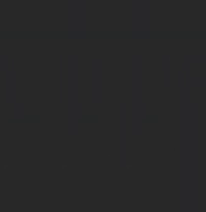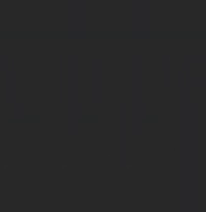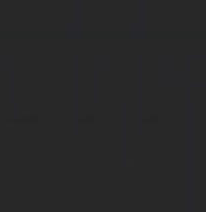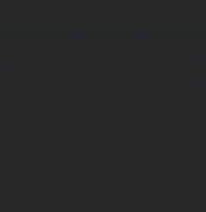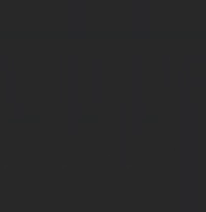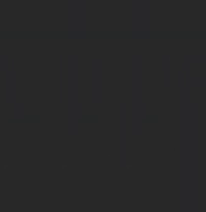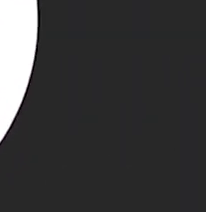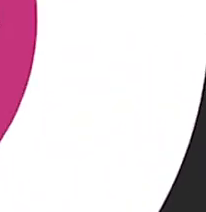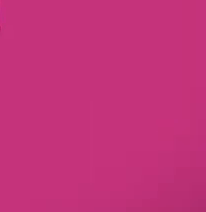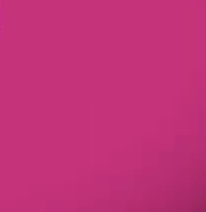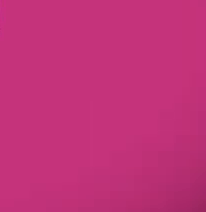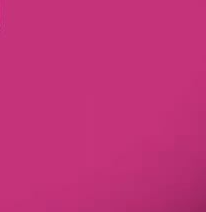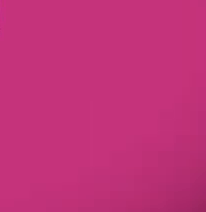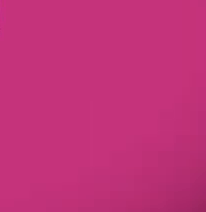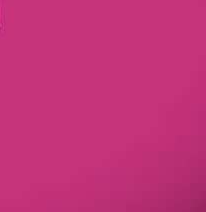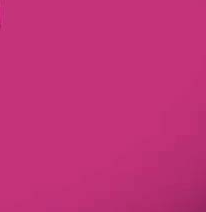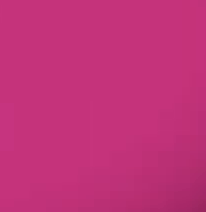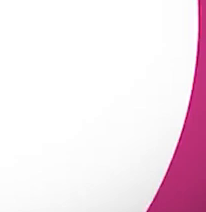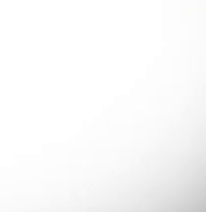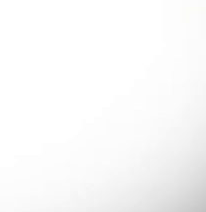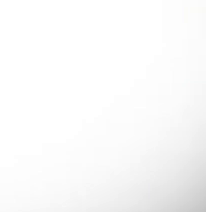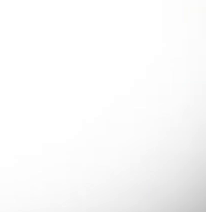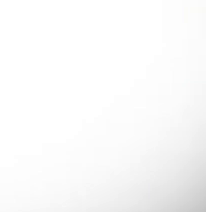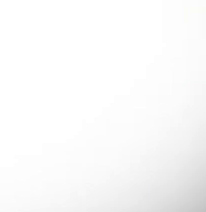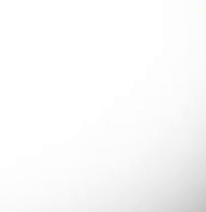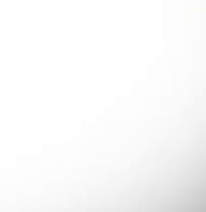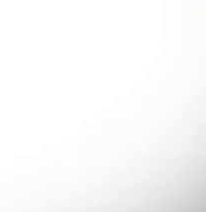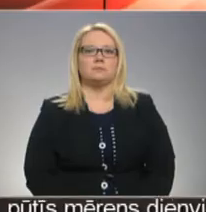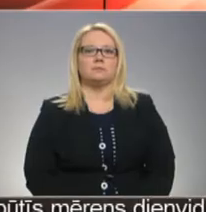Re, viss ēters ir te!